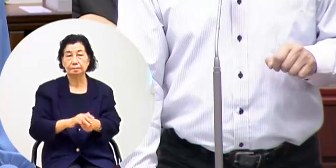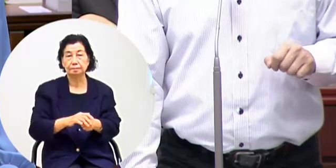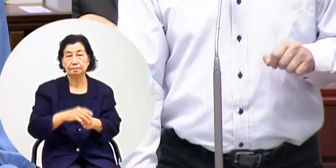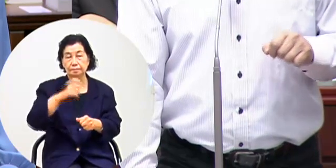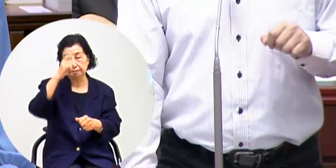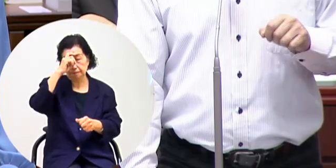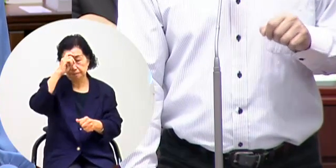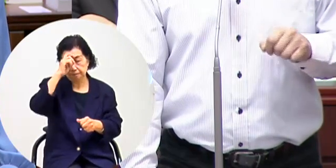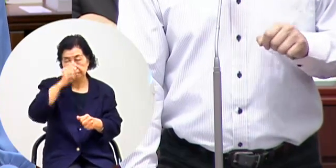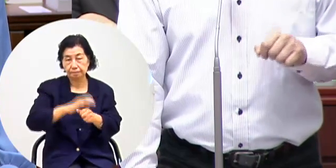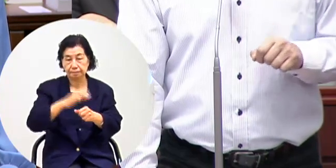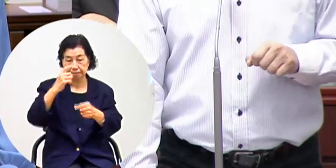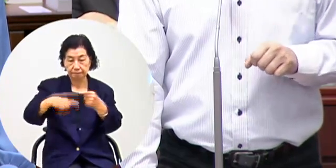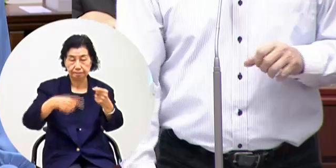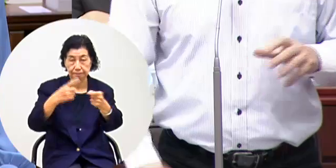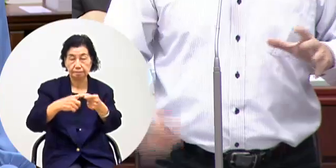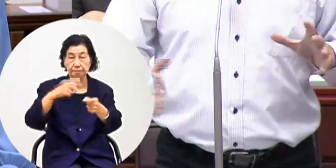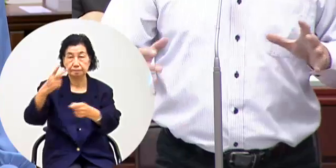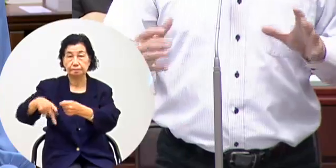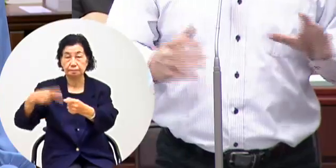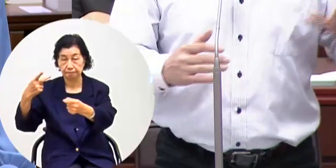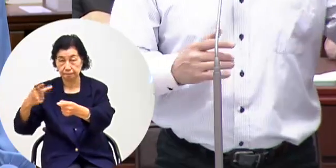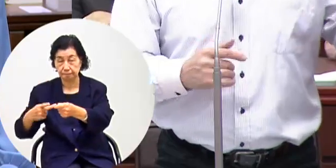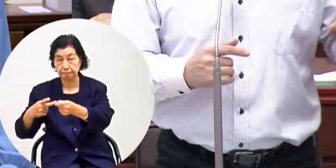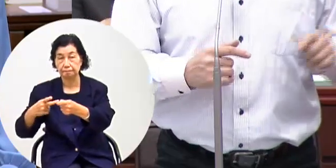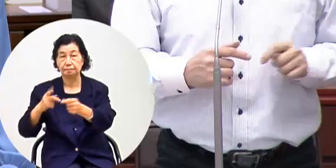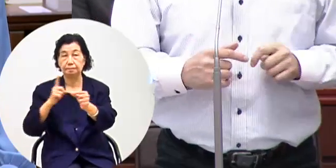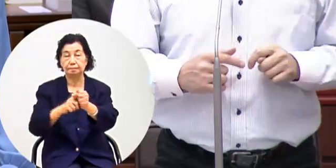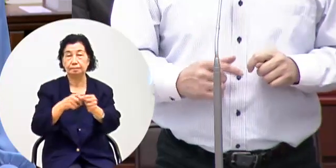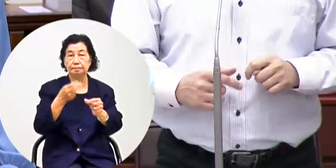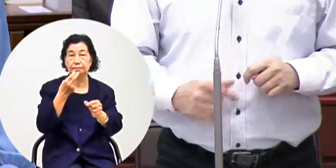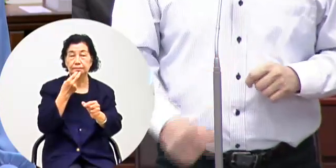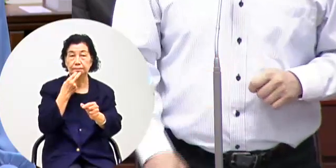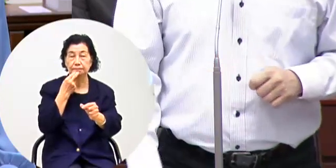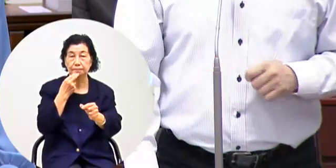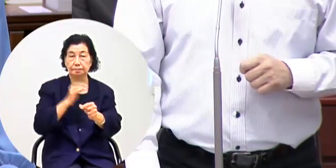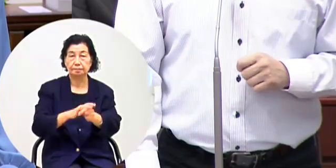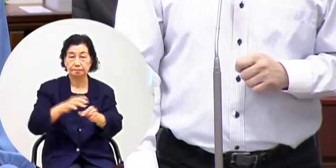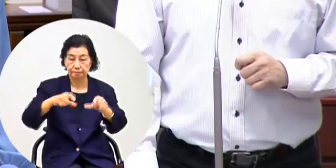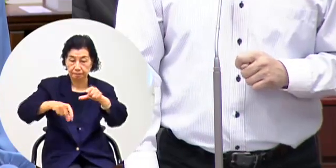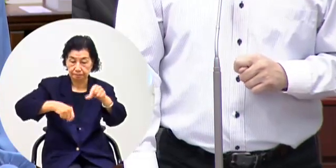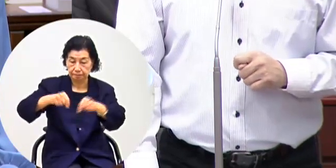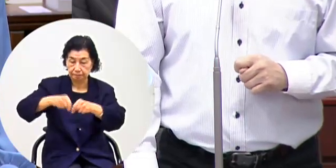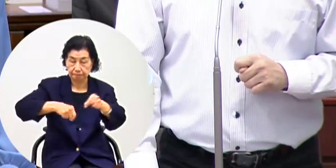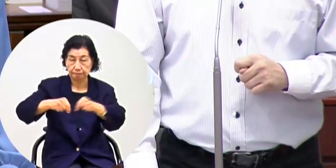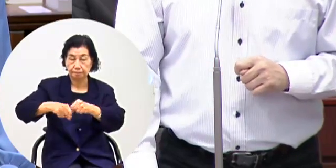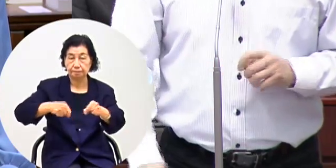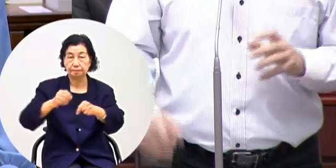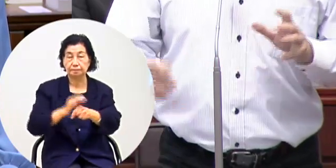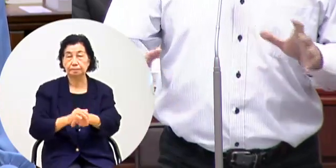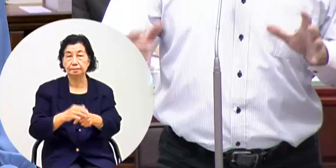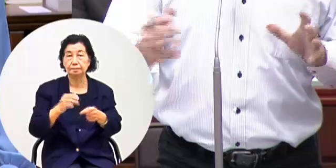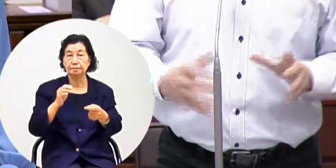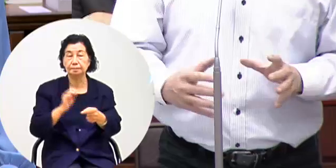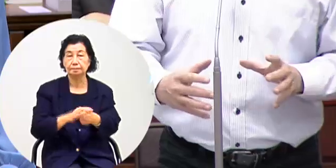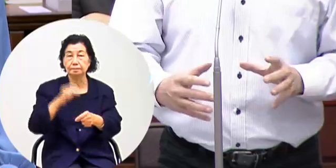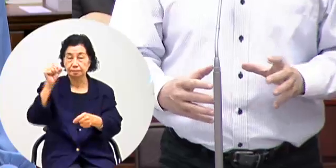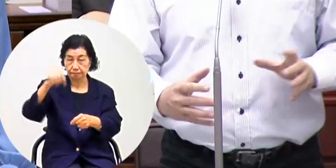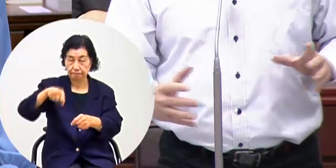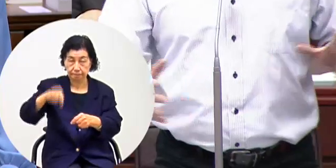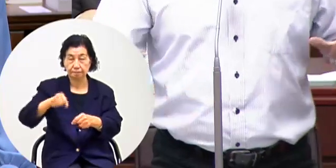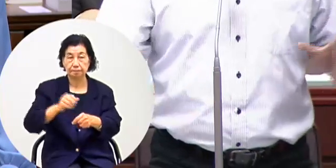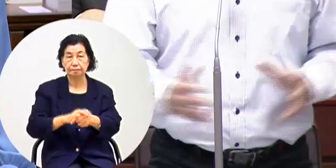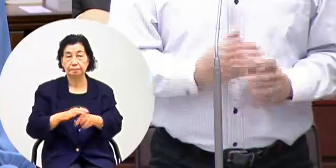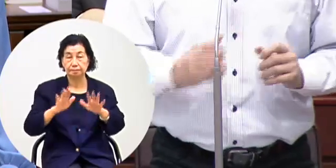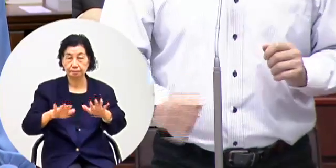法通过之后，我们整个大高雄，我们其实不是只有李林要整并，包括我们的区都要整并。那区一起整并的